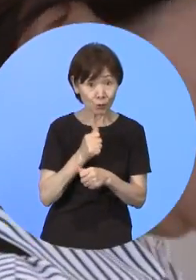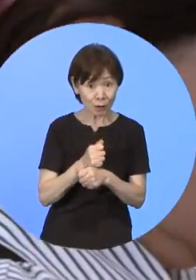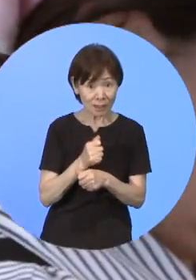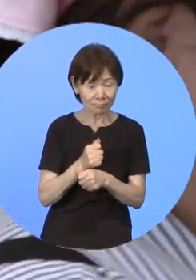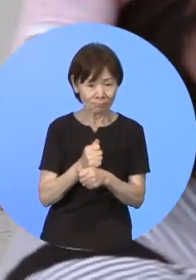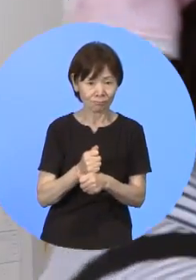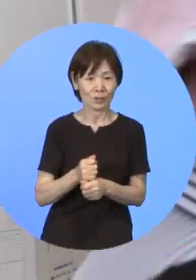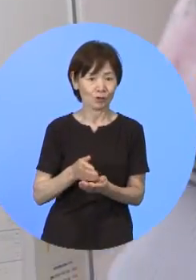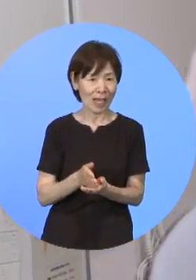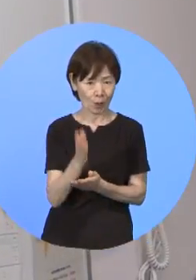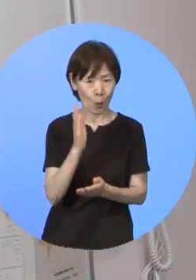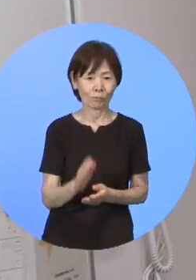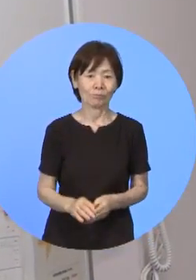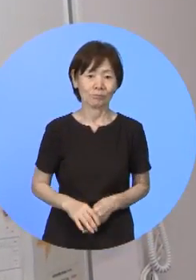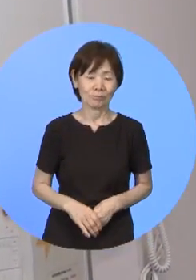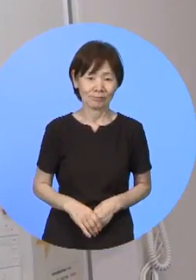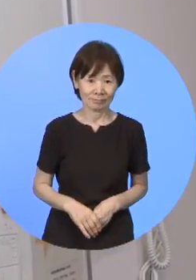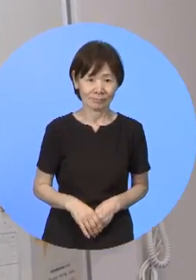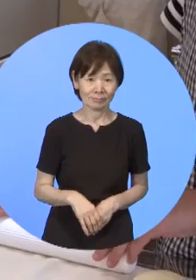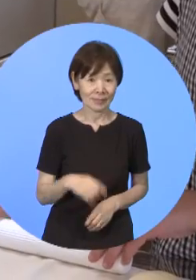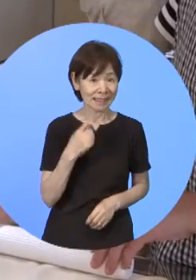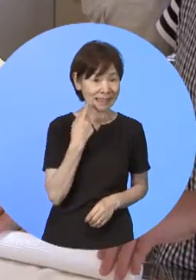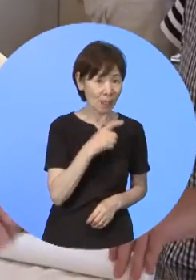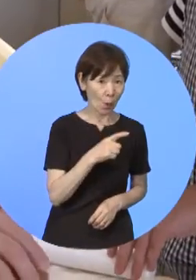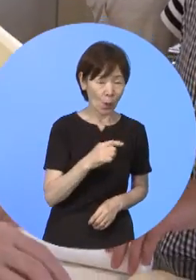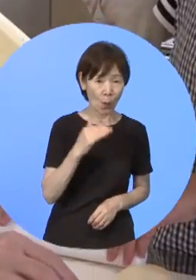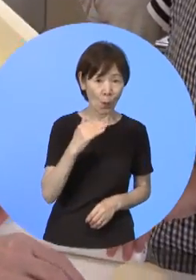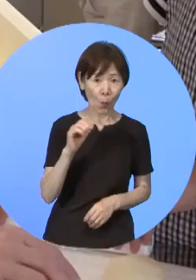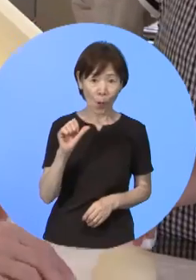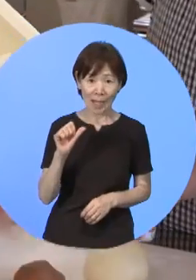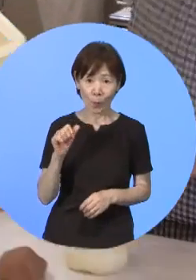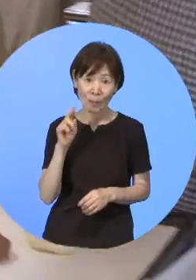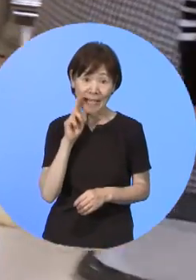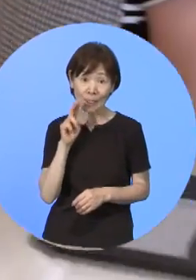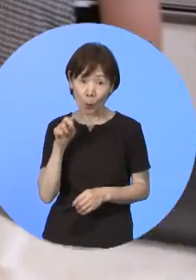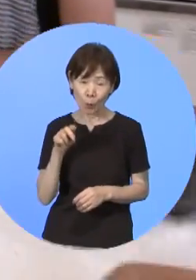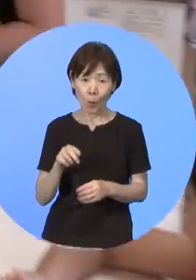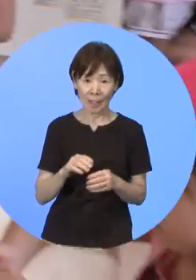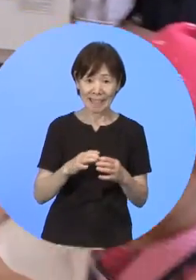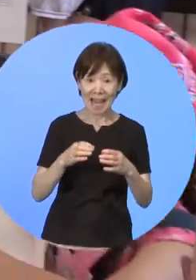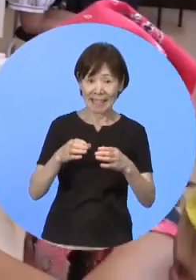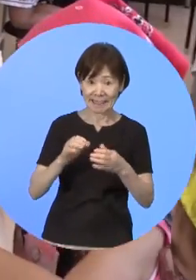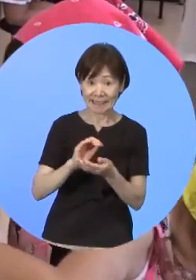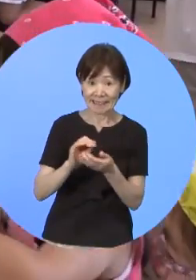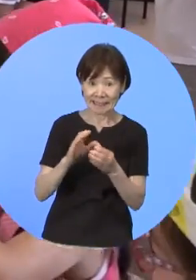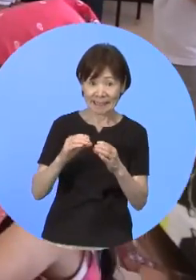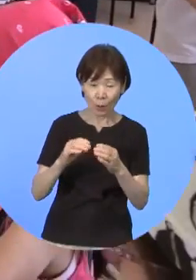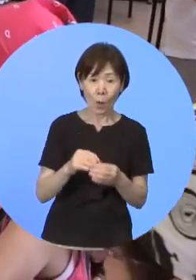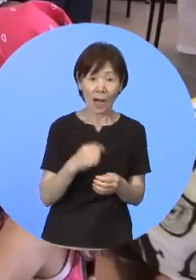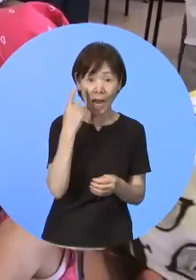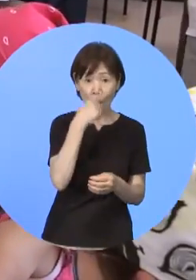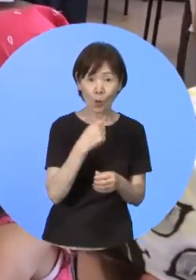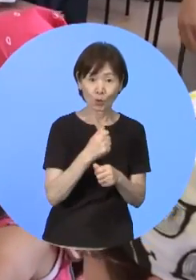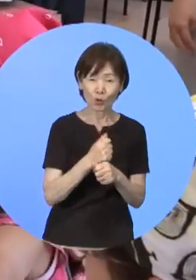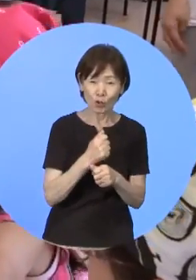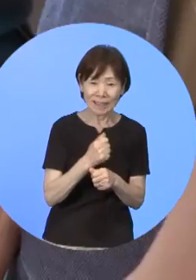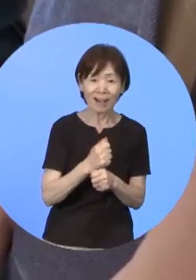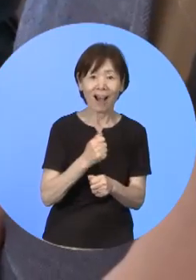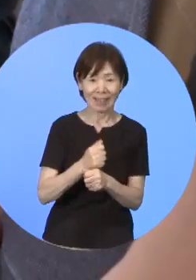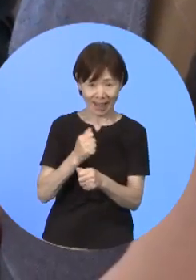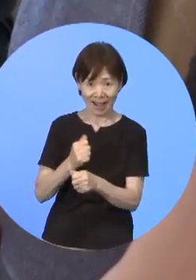りのスタート。丸めておいた白とココアの茶色の生地をもらって顔作りに取り掛かりました